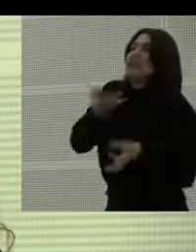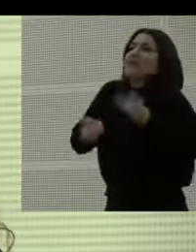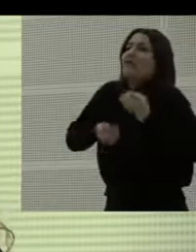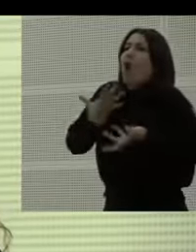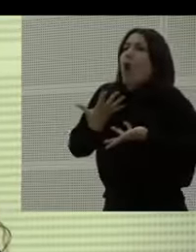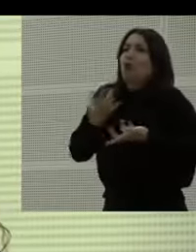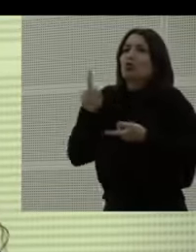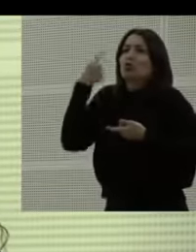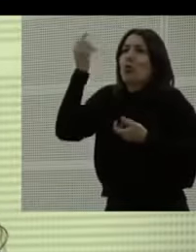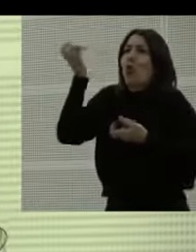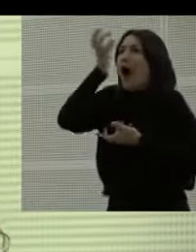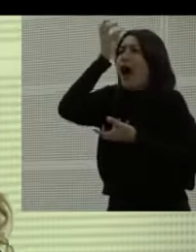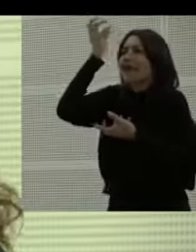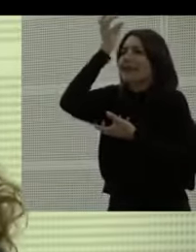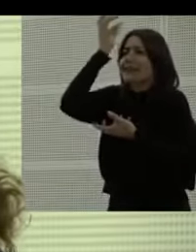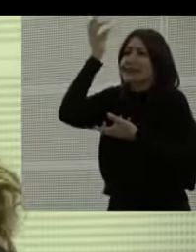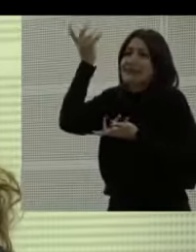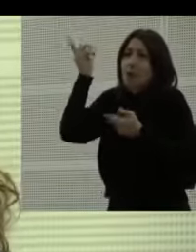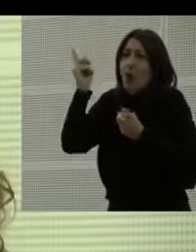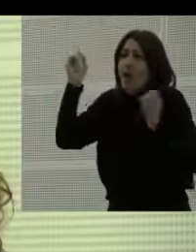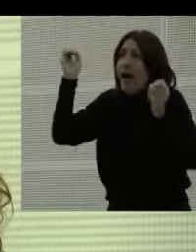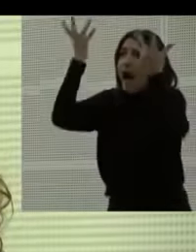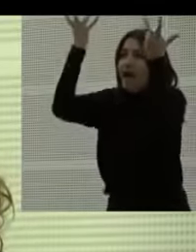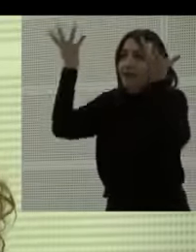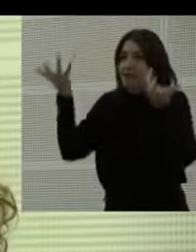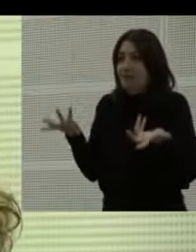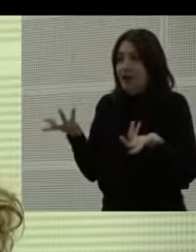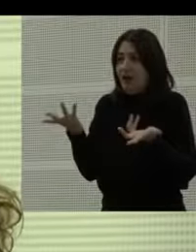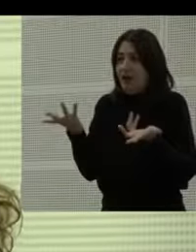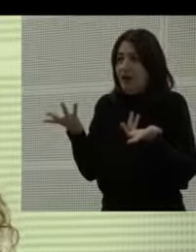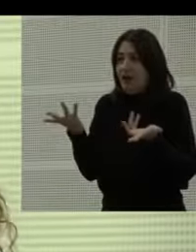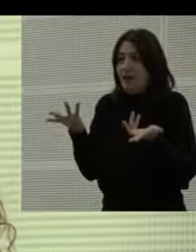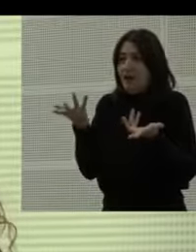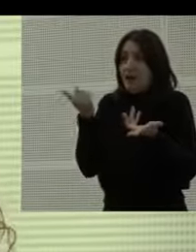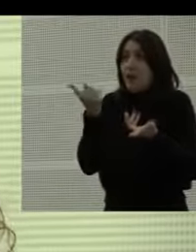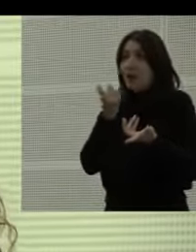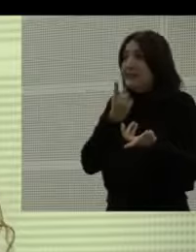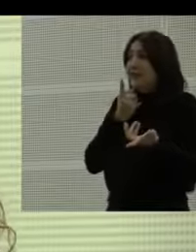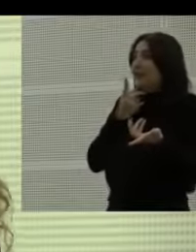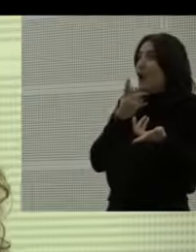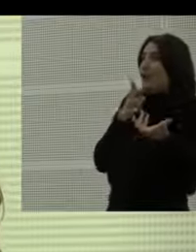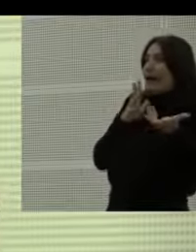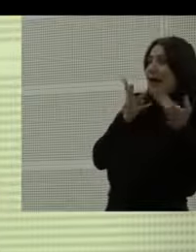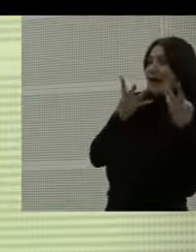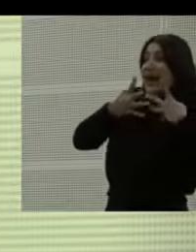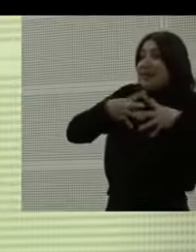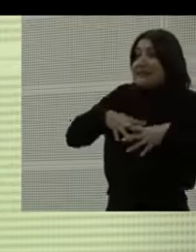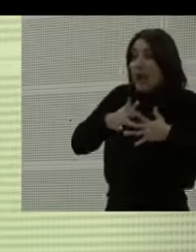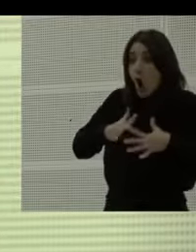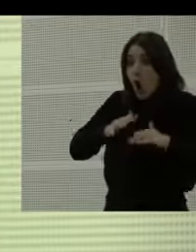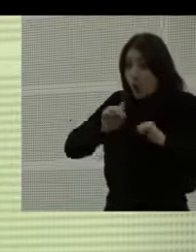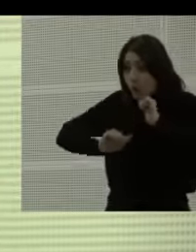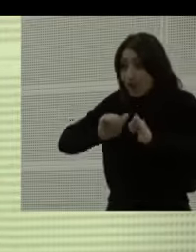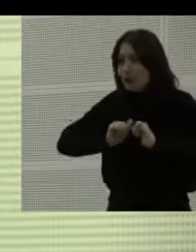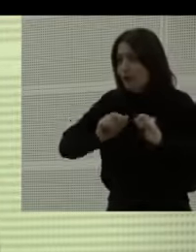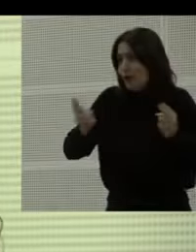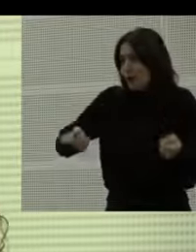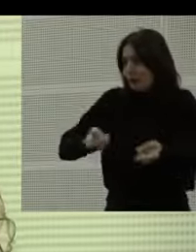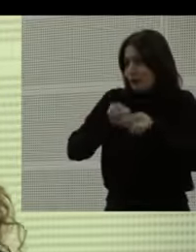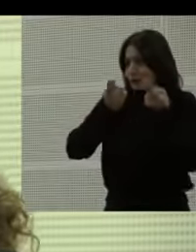artisti era l'arte. Quindi tutto ciò che non potevano realizzare nella realtà